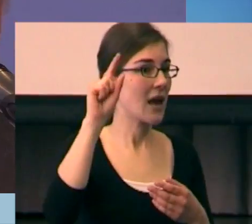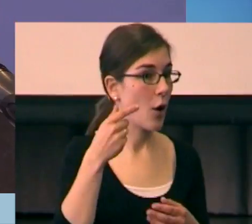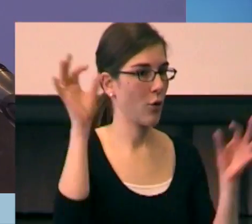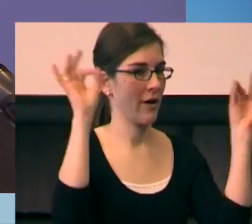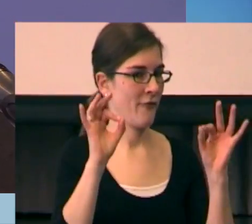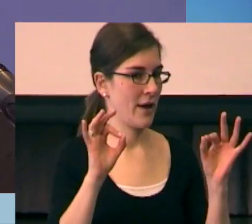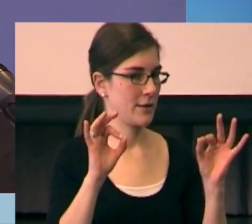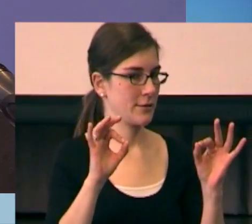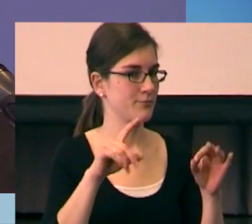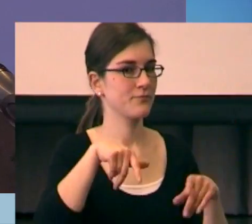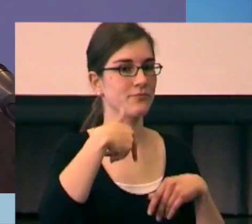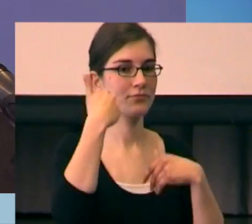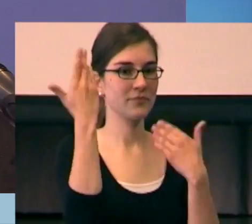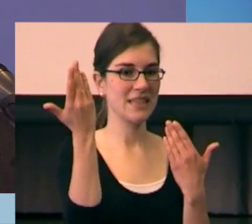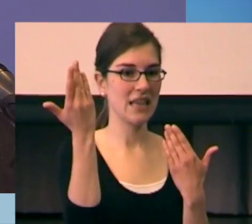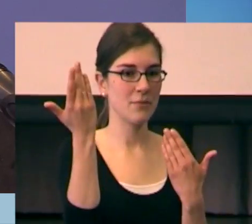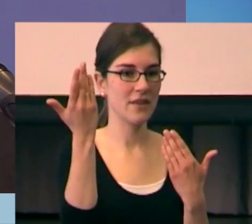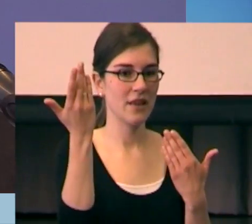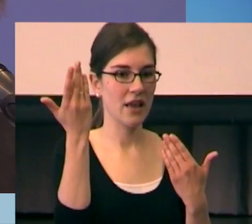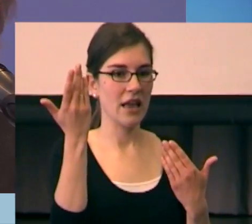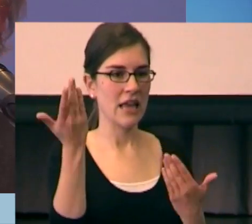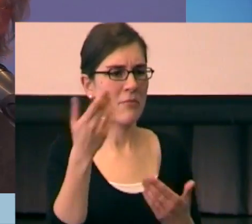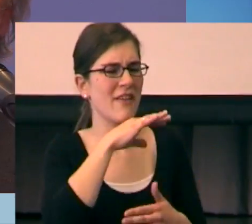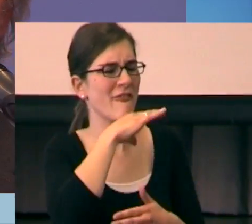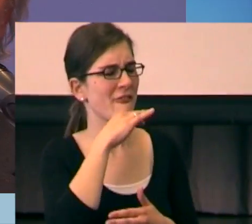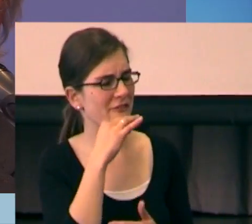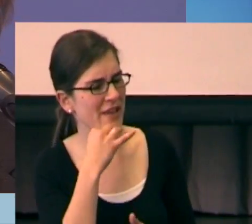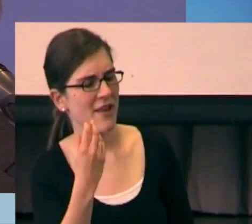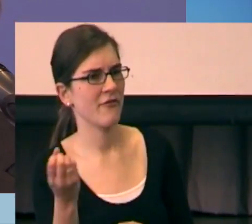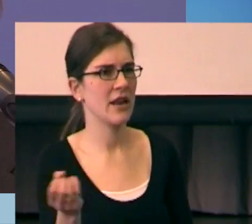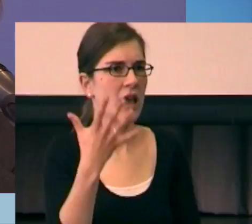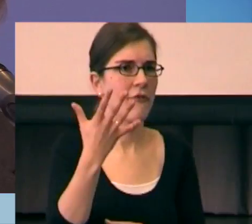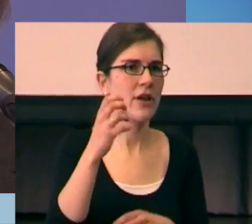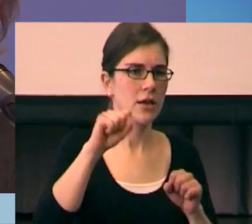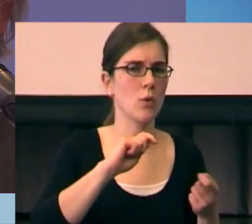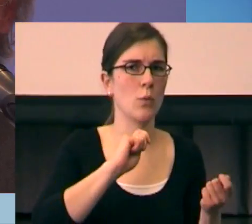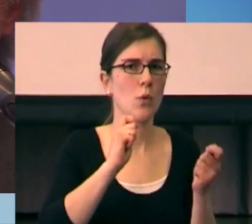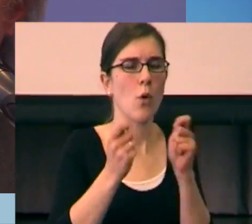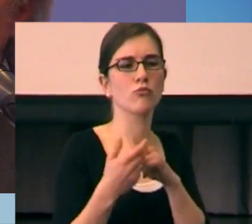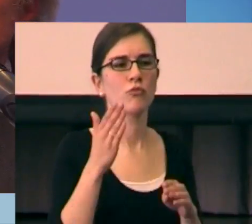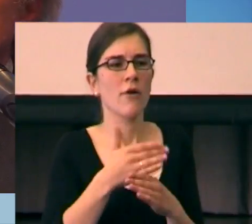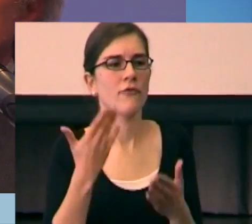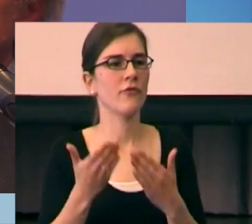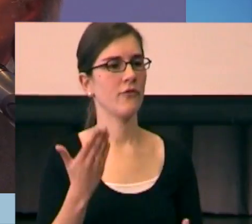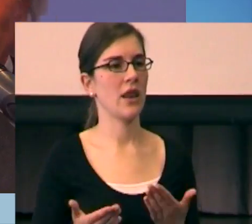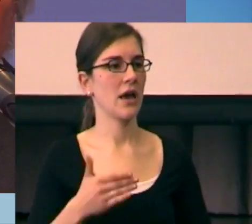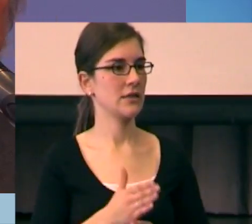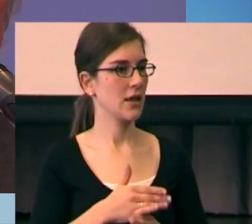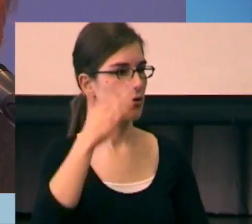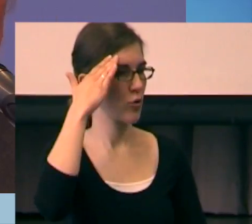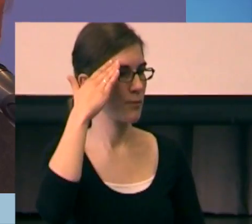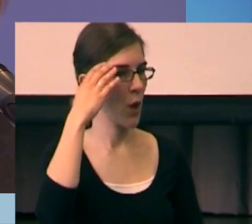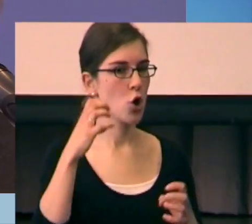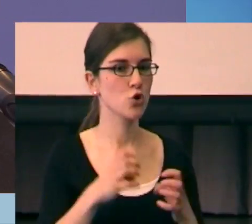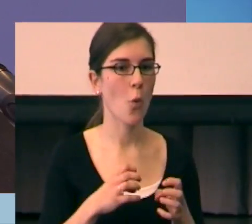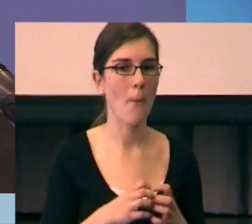Es gibt positive Effekte. Wir können etwas tun. Man hat mal geguckt, das haben Sie sicherlich gehört aus der Literatur, Tomaten.